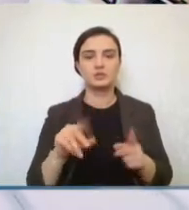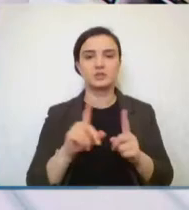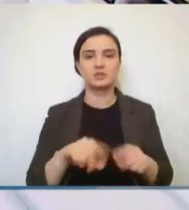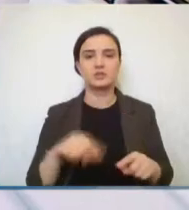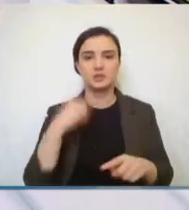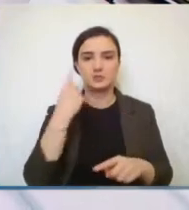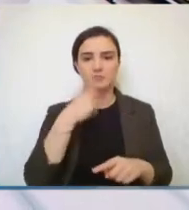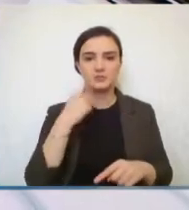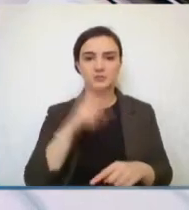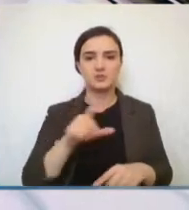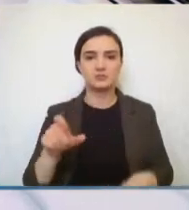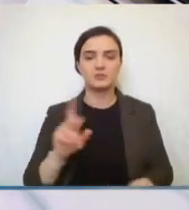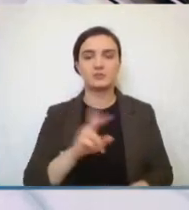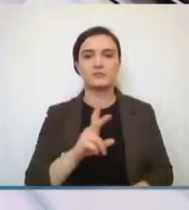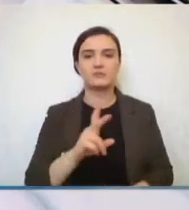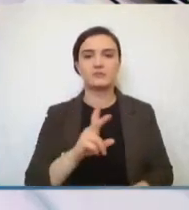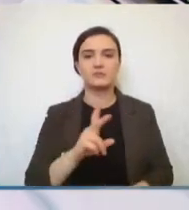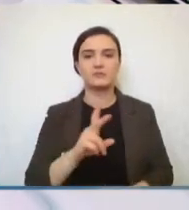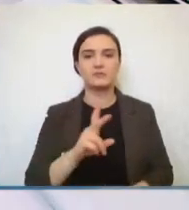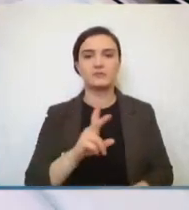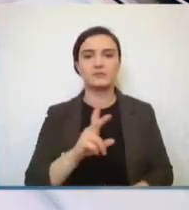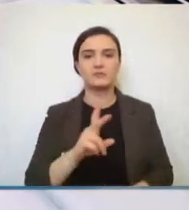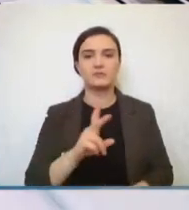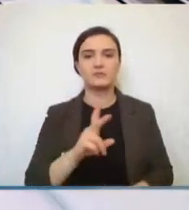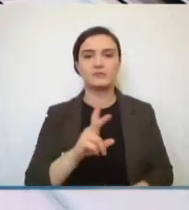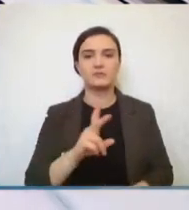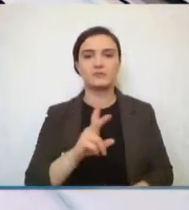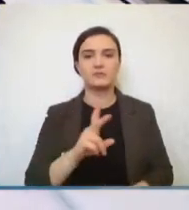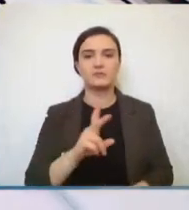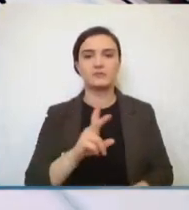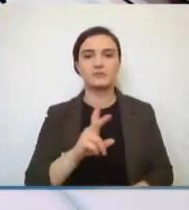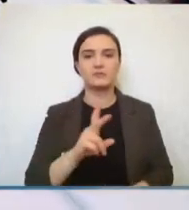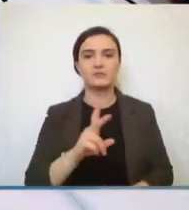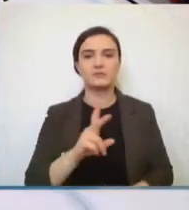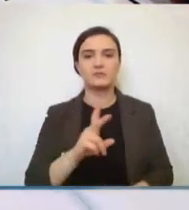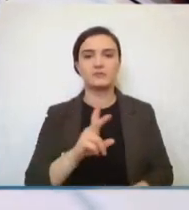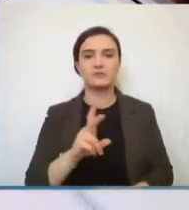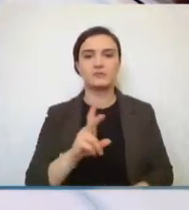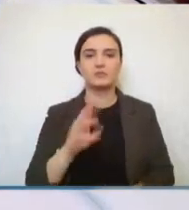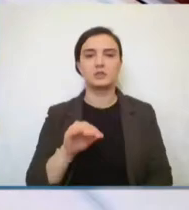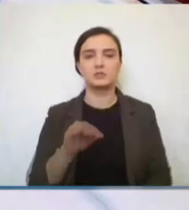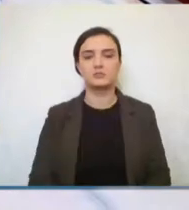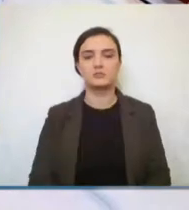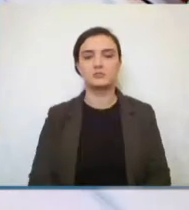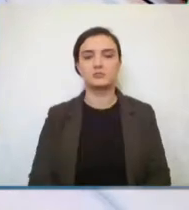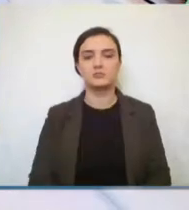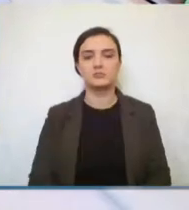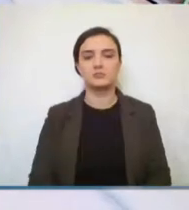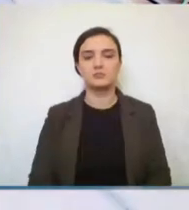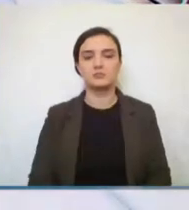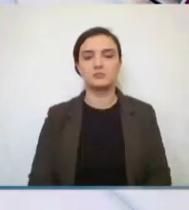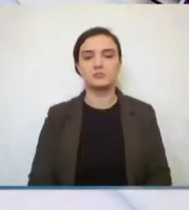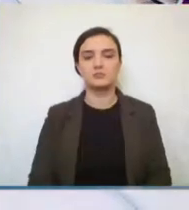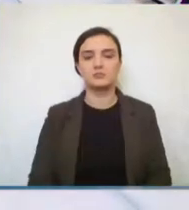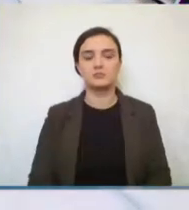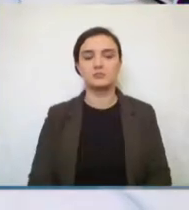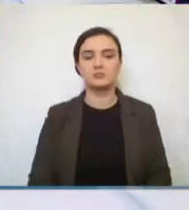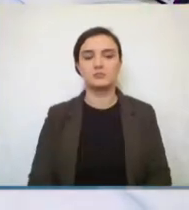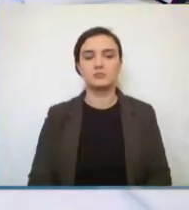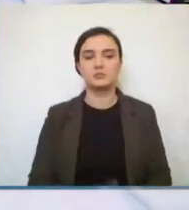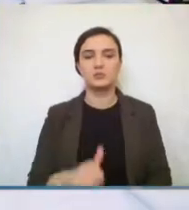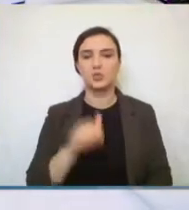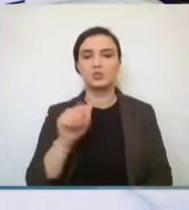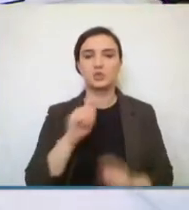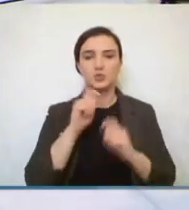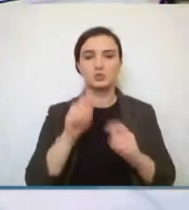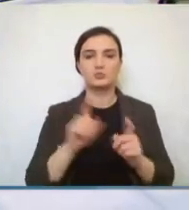რომელთაც მიოკარდიტი დაუდგინდათ, ანუ გულის კუნთის ანთება, როგორც საჩუქარი COVID-19.